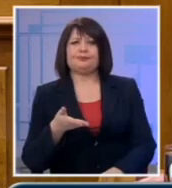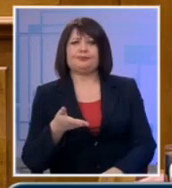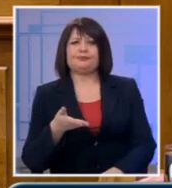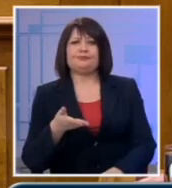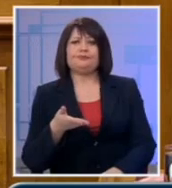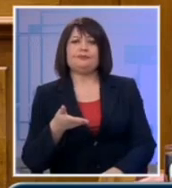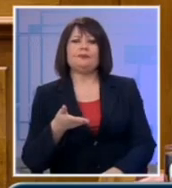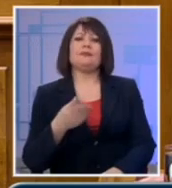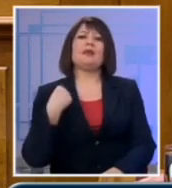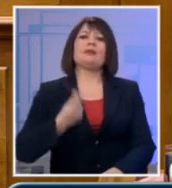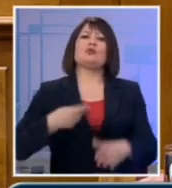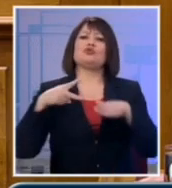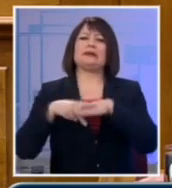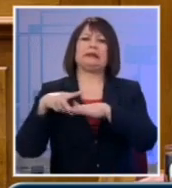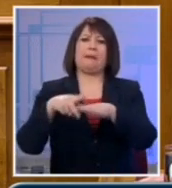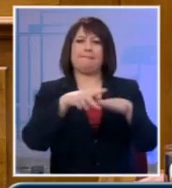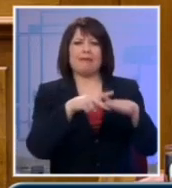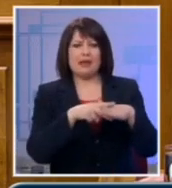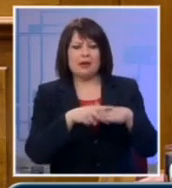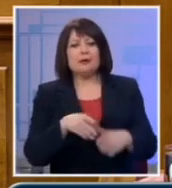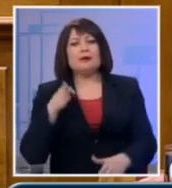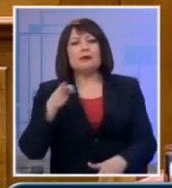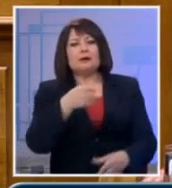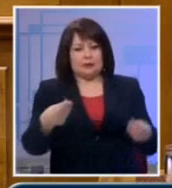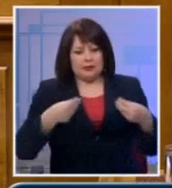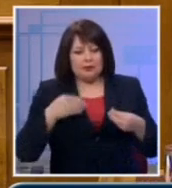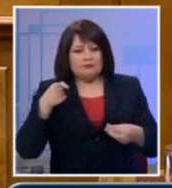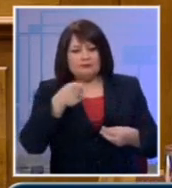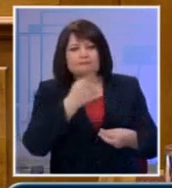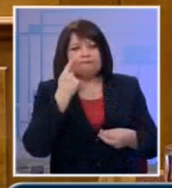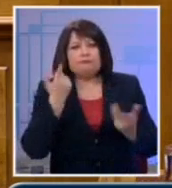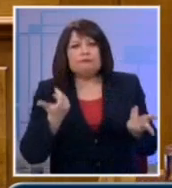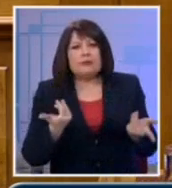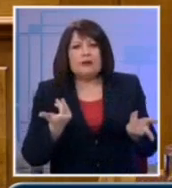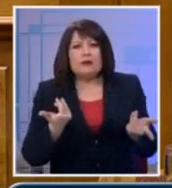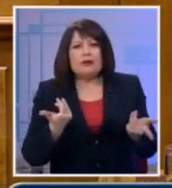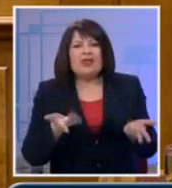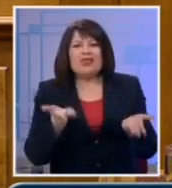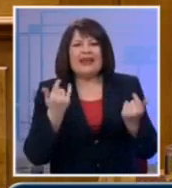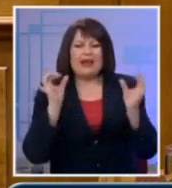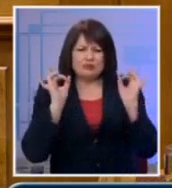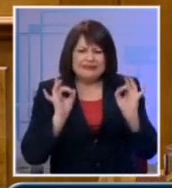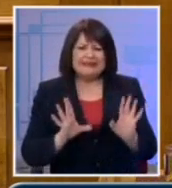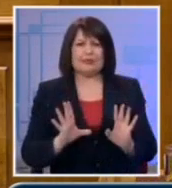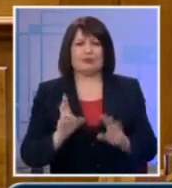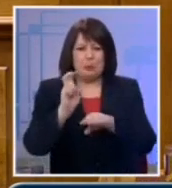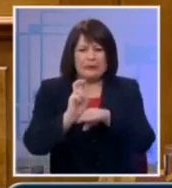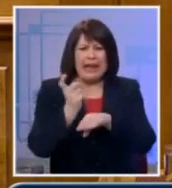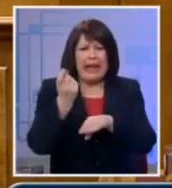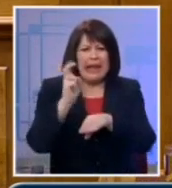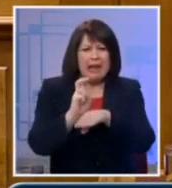τα δημόσια ταμεία που αντικρίσαμε μόλις παραλάβαμε δεν είχαν μέσα ούτε αυτό το πενιχρό